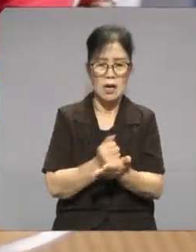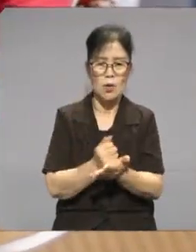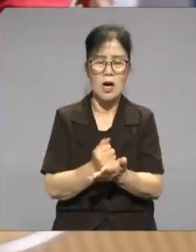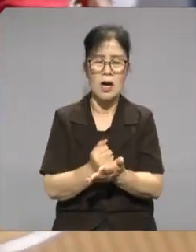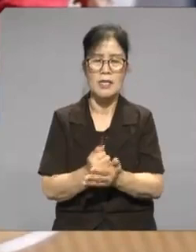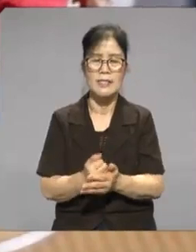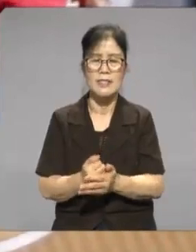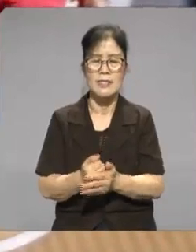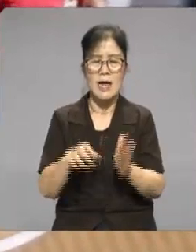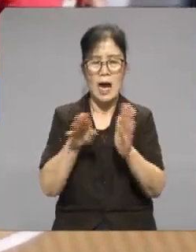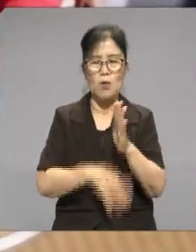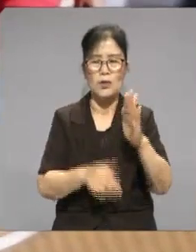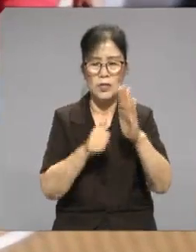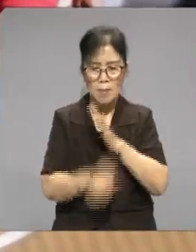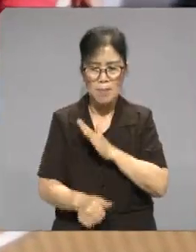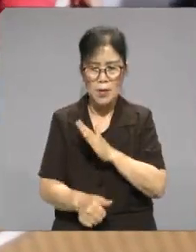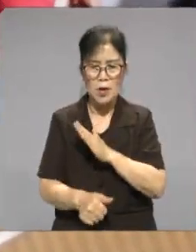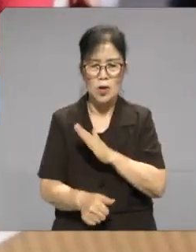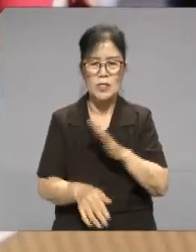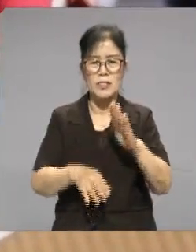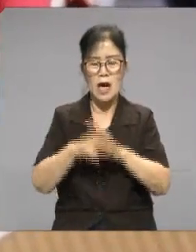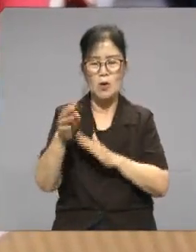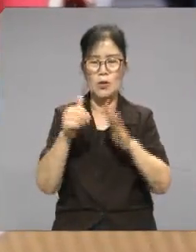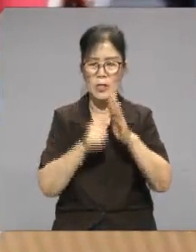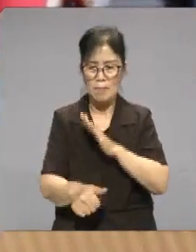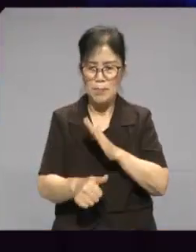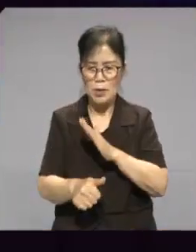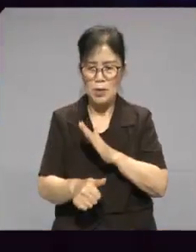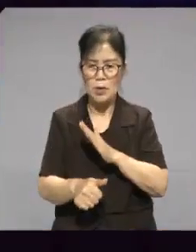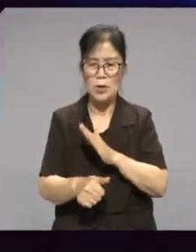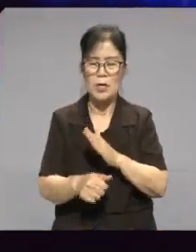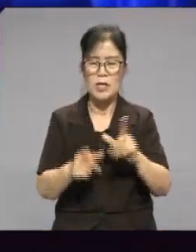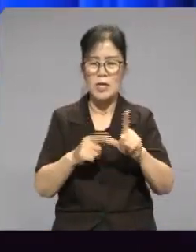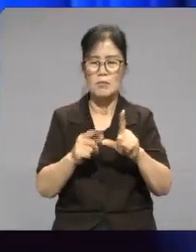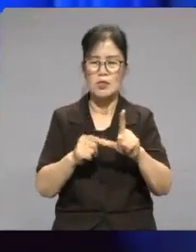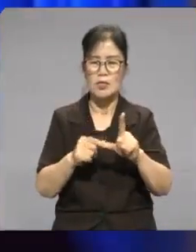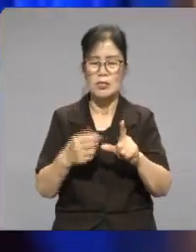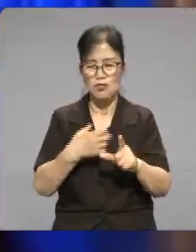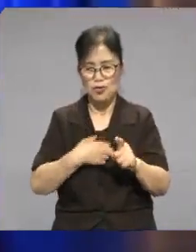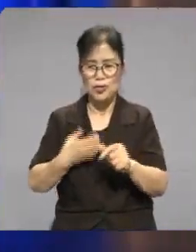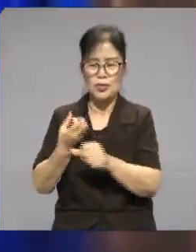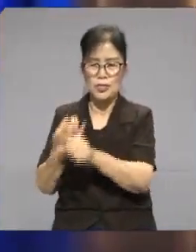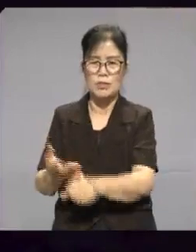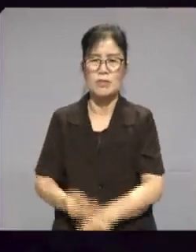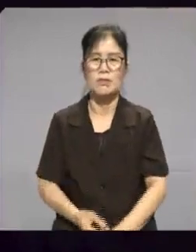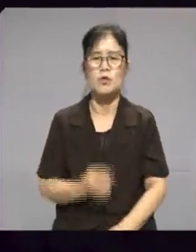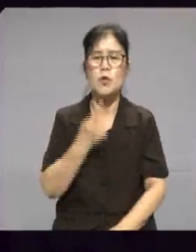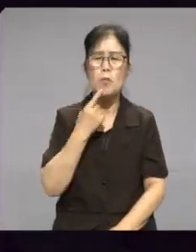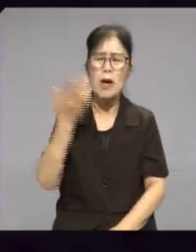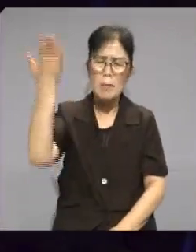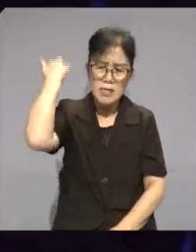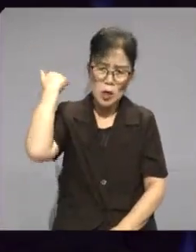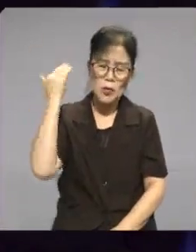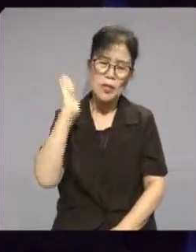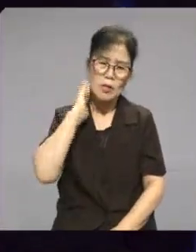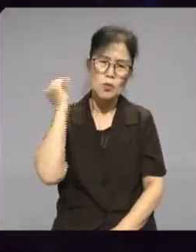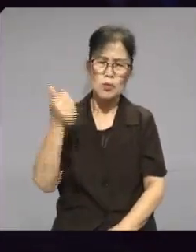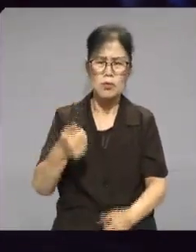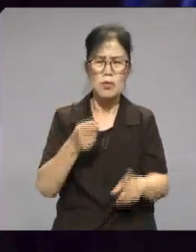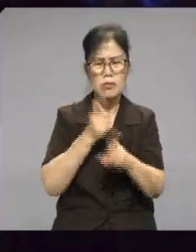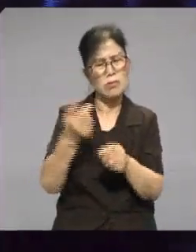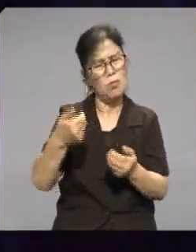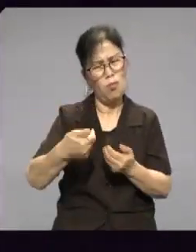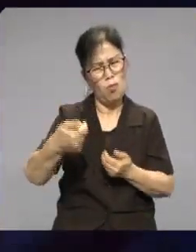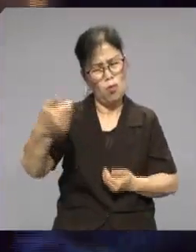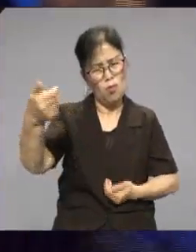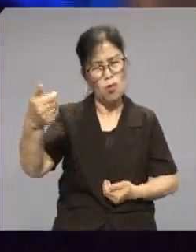relayed concerns of some members of the House and Senate caucuses. 오바마 전 대통령도 승리의 길이 멀어지고 있다며